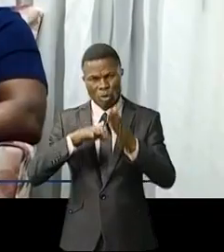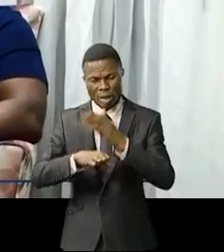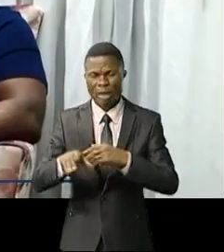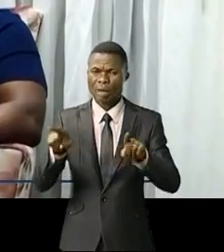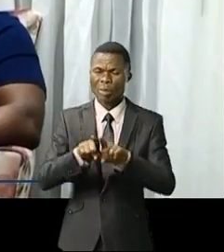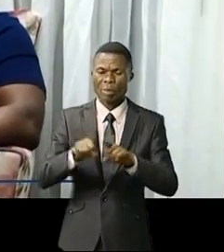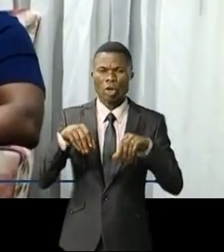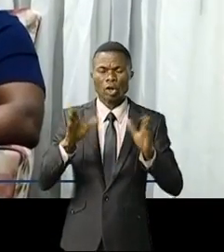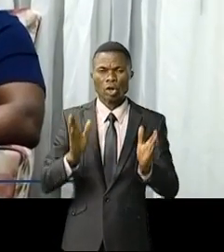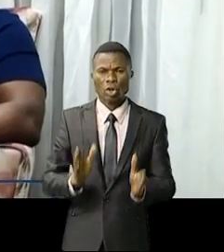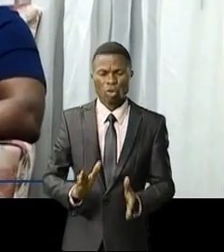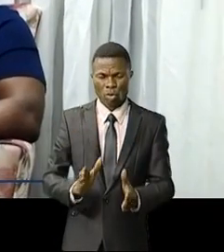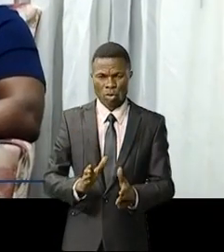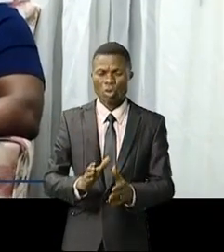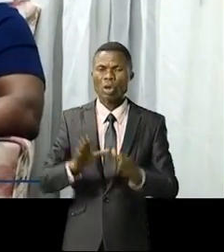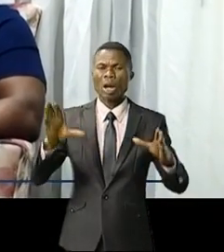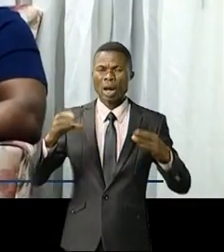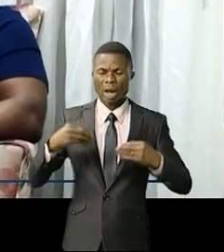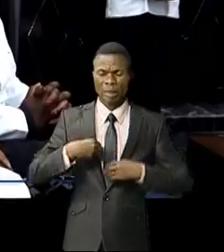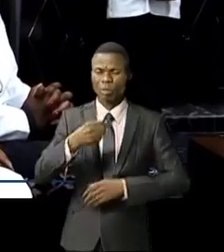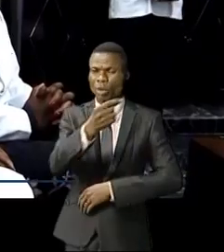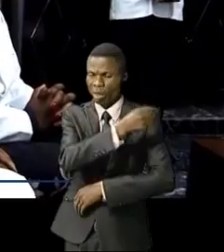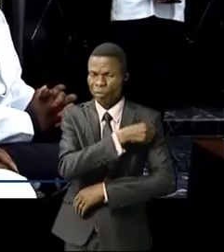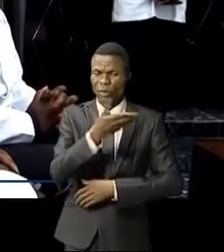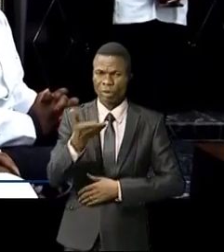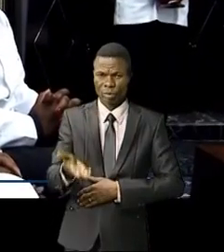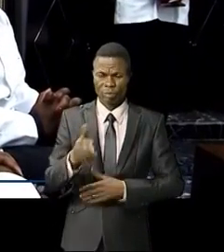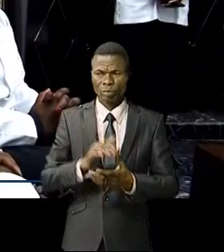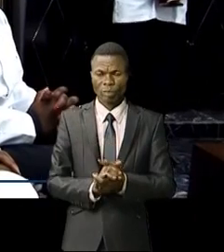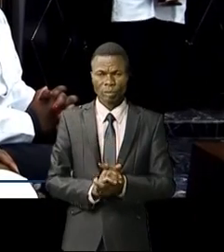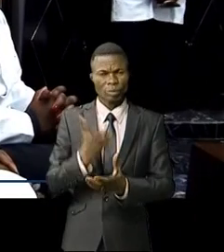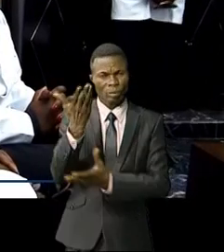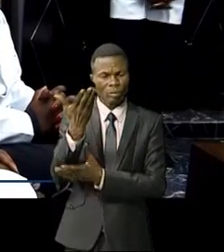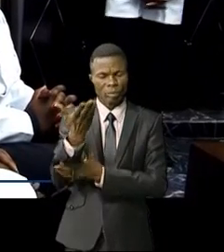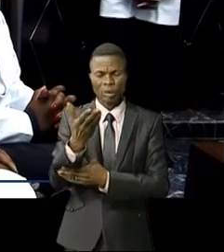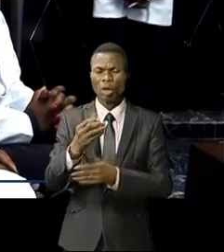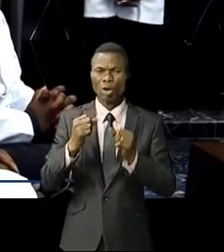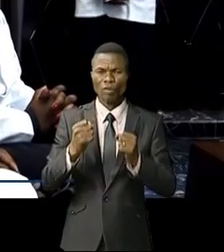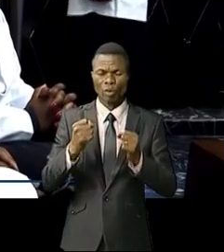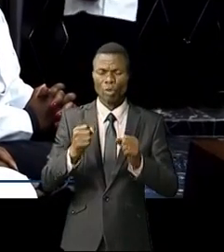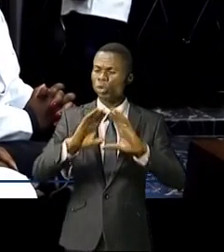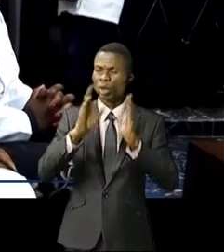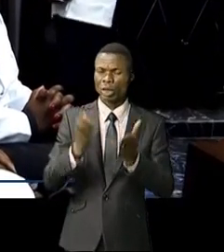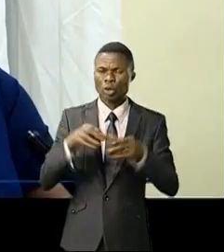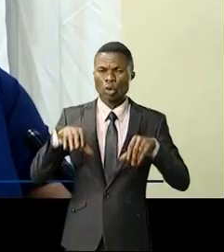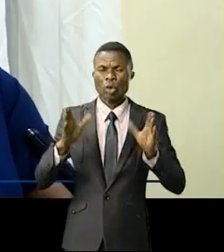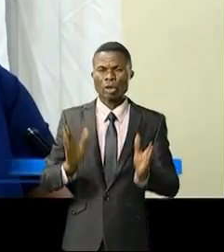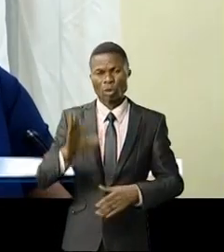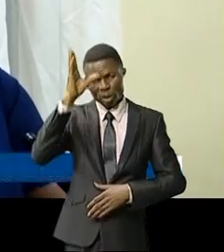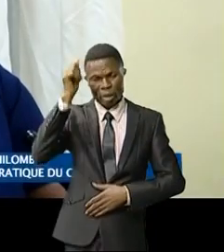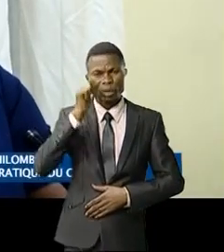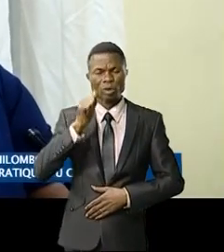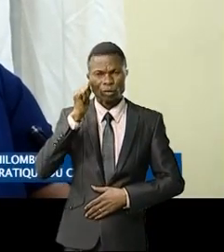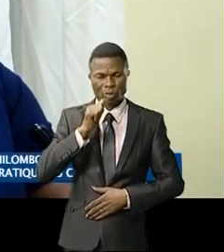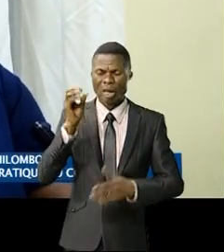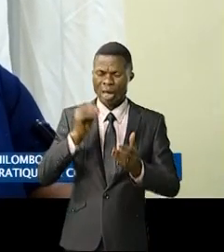minoritaires qui sont déjà passés par les centres de vaccination. D'où cet appel pressant du président de la République. Encore une